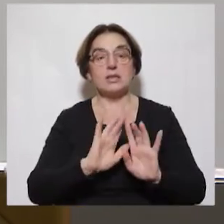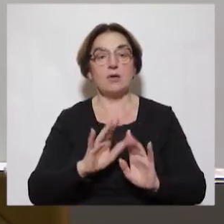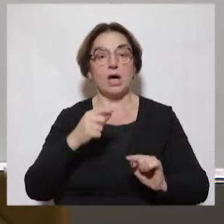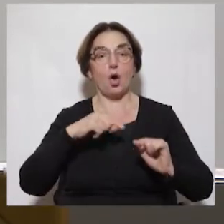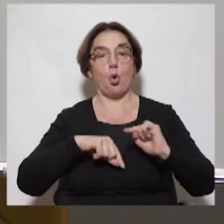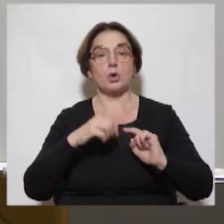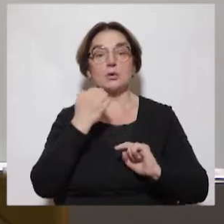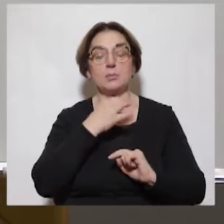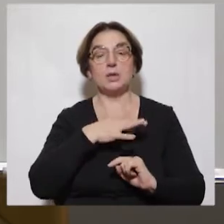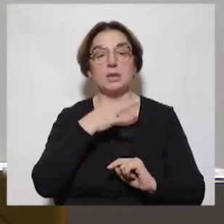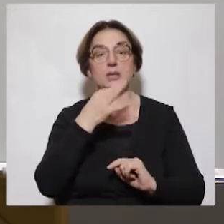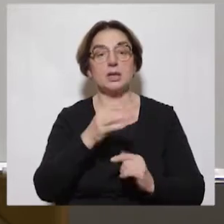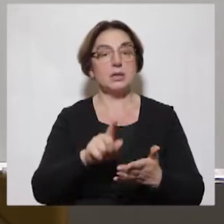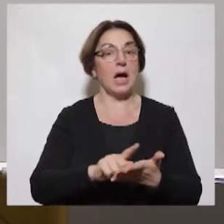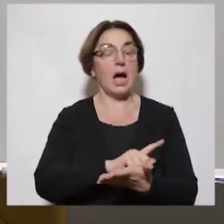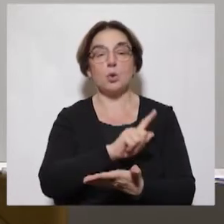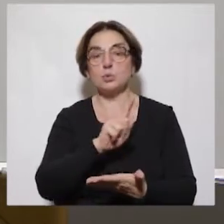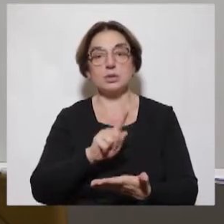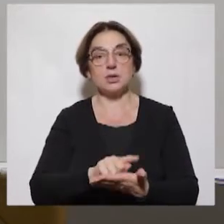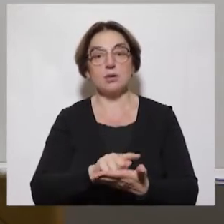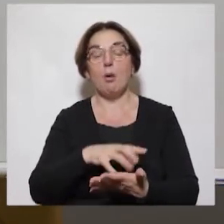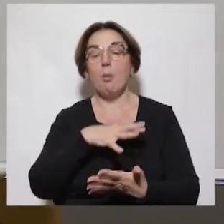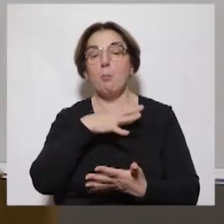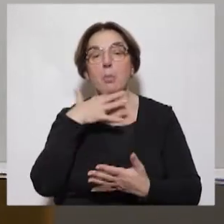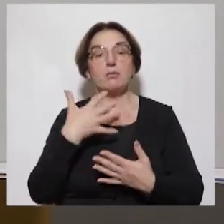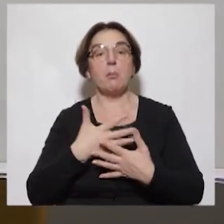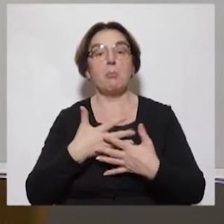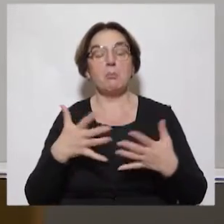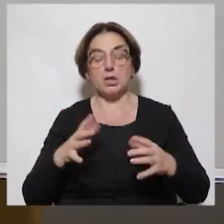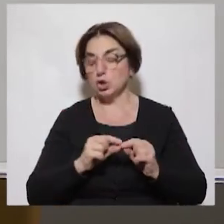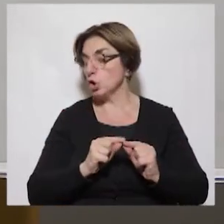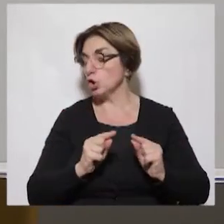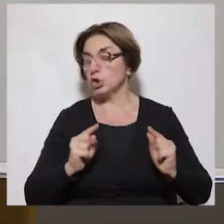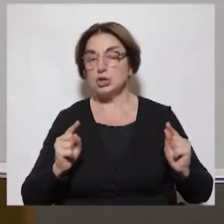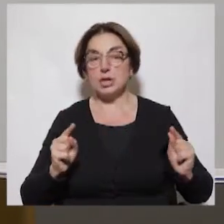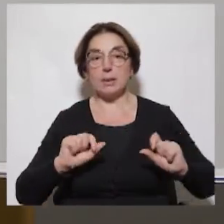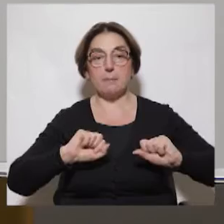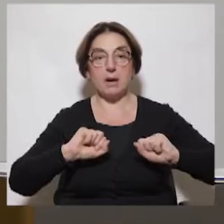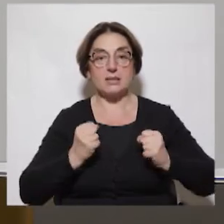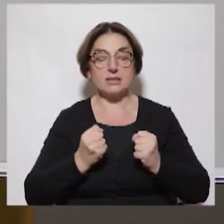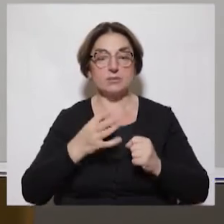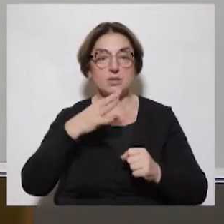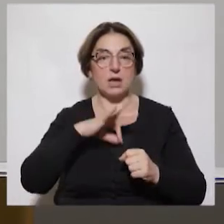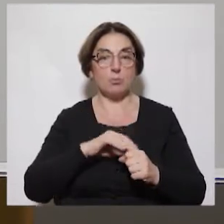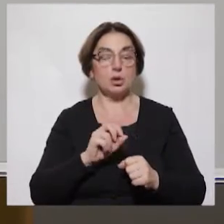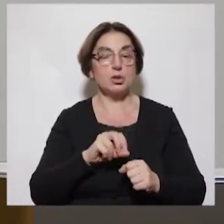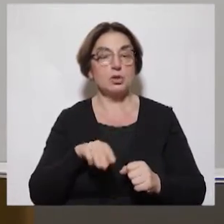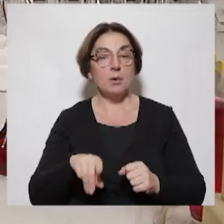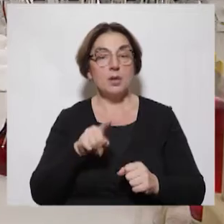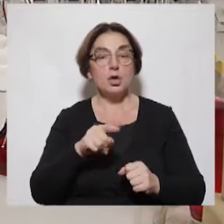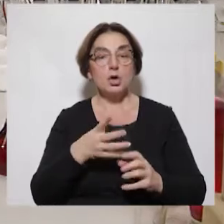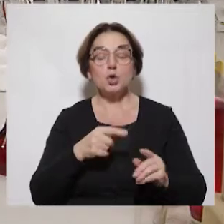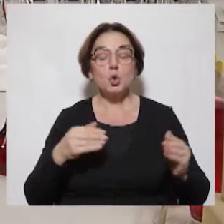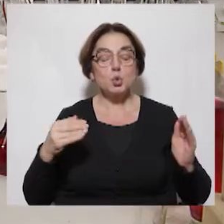არაორგანულ ნივთიერებებში, მინდა გითხრათ, რომ აუცილებელია ბევრად უფრო დიდი სიგრძის მაცივრის გამოყენება. ვინაიდან